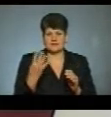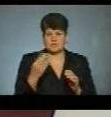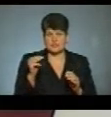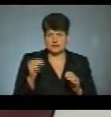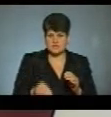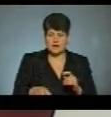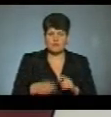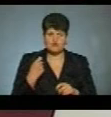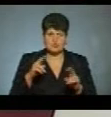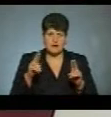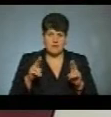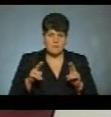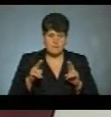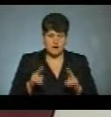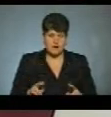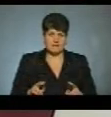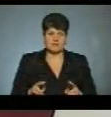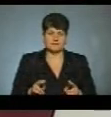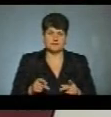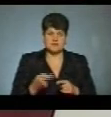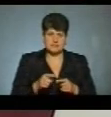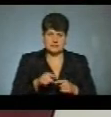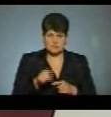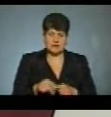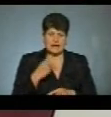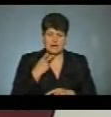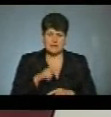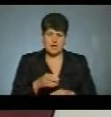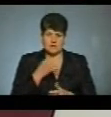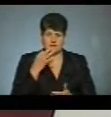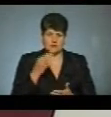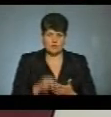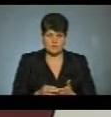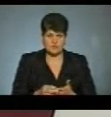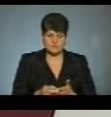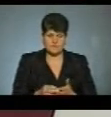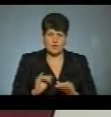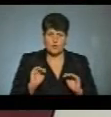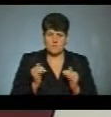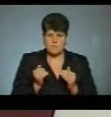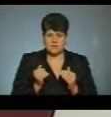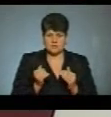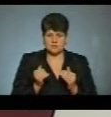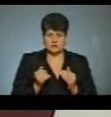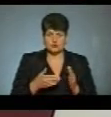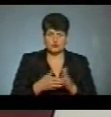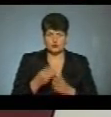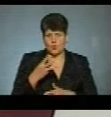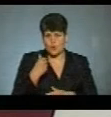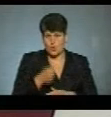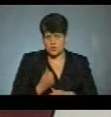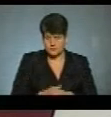санітарних правил та норм щодо запобігання інфекційним захворюванням – кримінальна відповідальність та обмеження волі на строк до 3